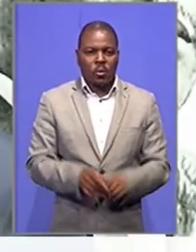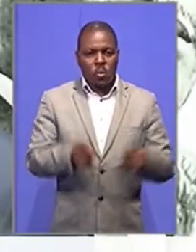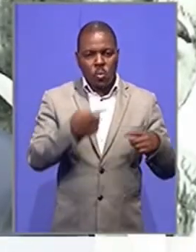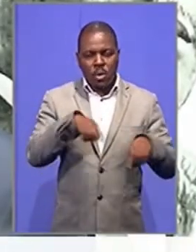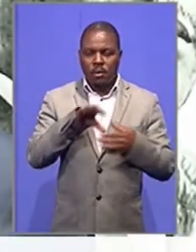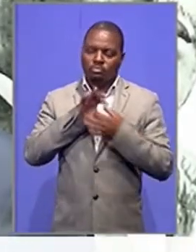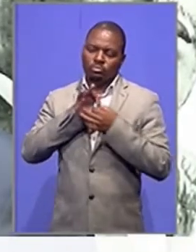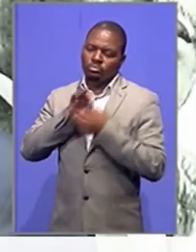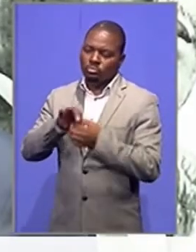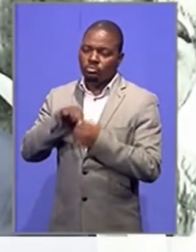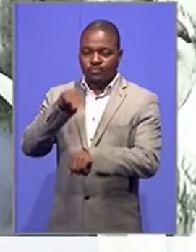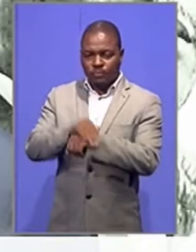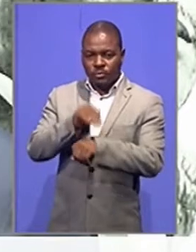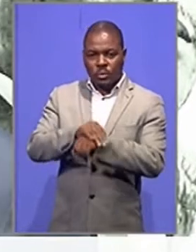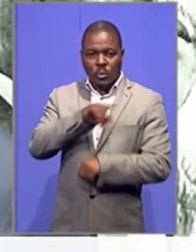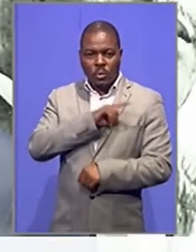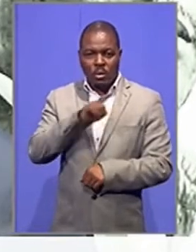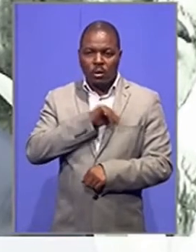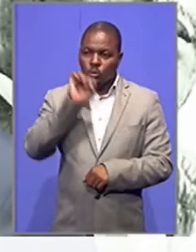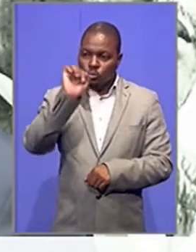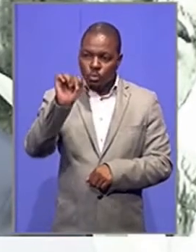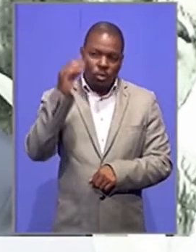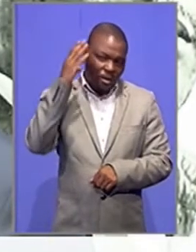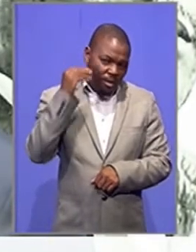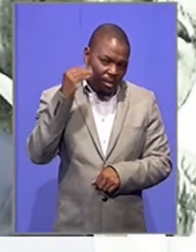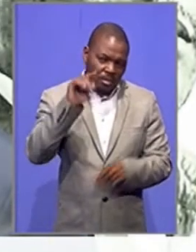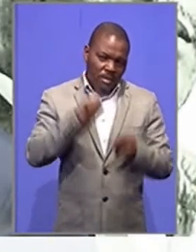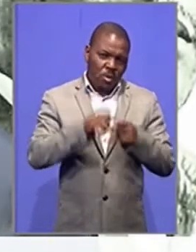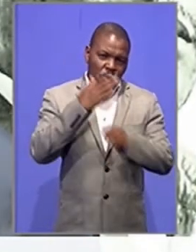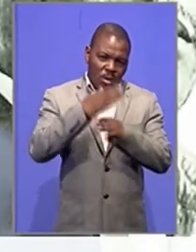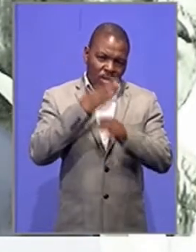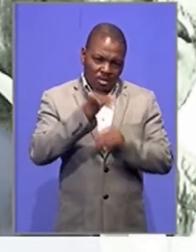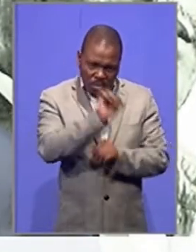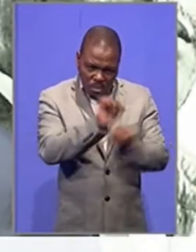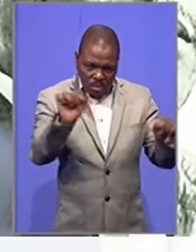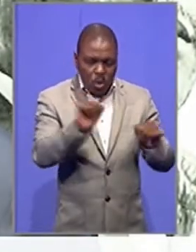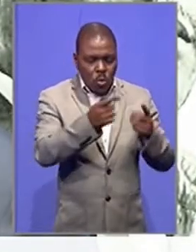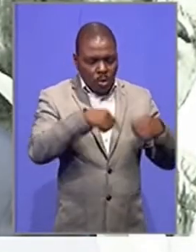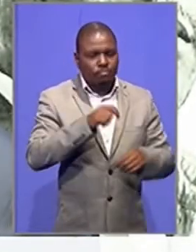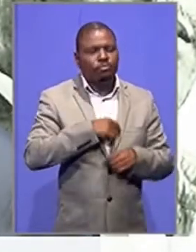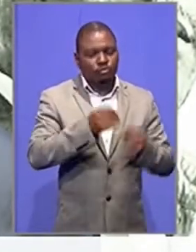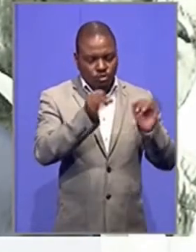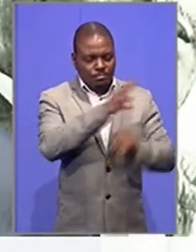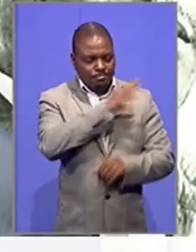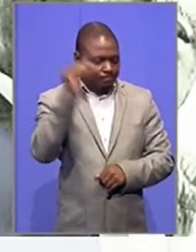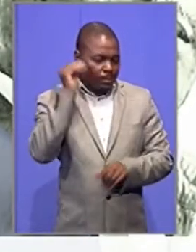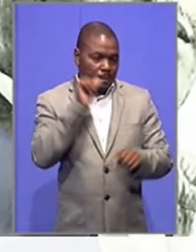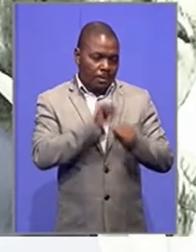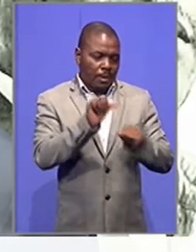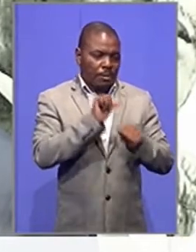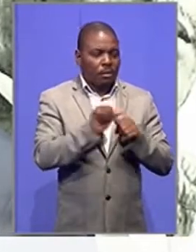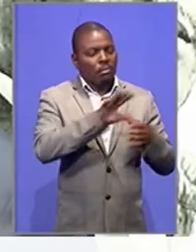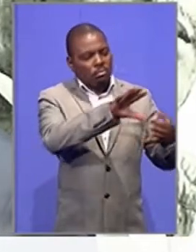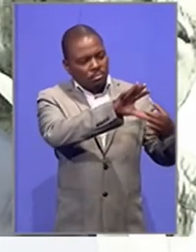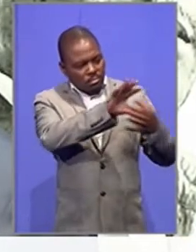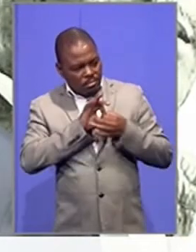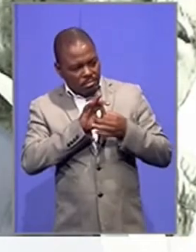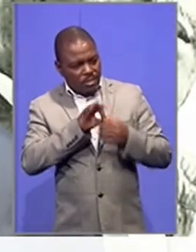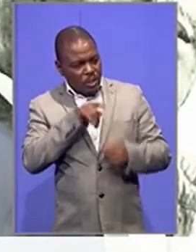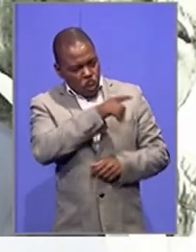gore maitemogelo a lona tiro e le dirang re tsa tsia a tumelang kwano gae ga re le tse jaaka